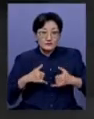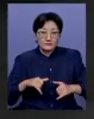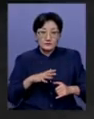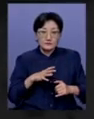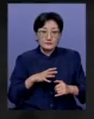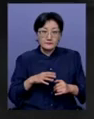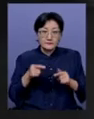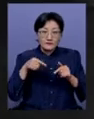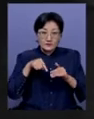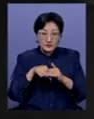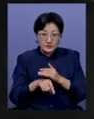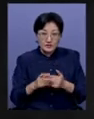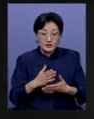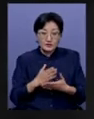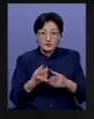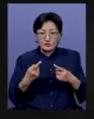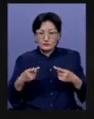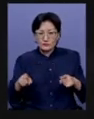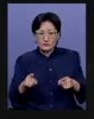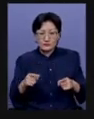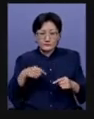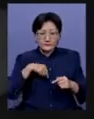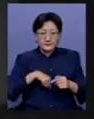инородный тело. Животка.